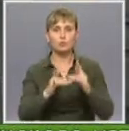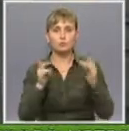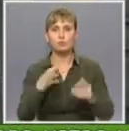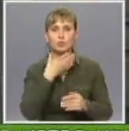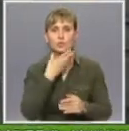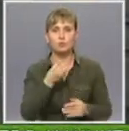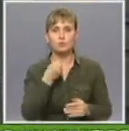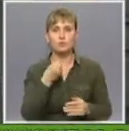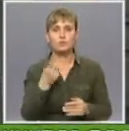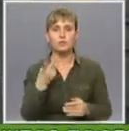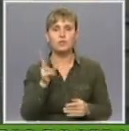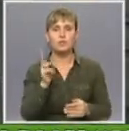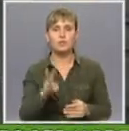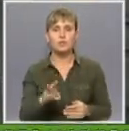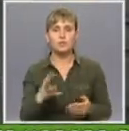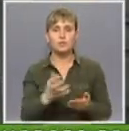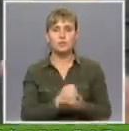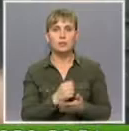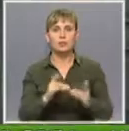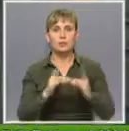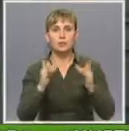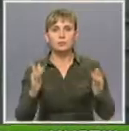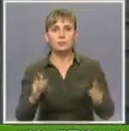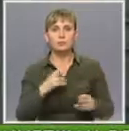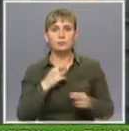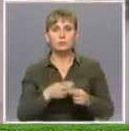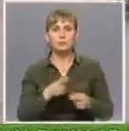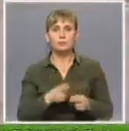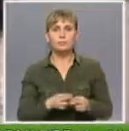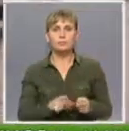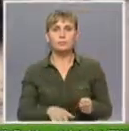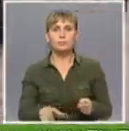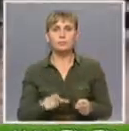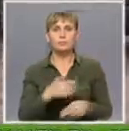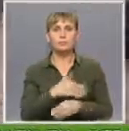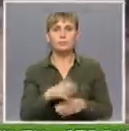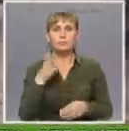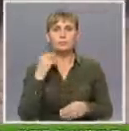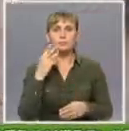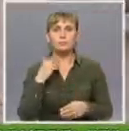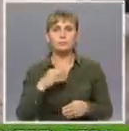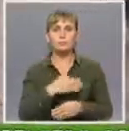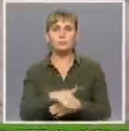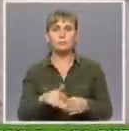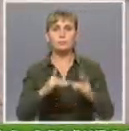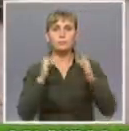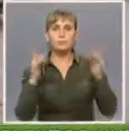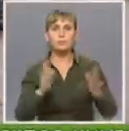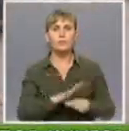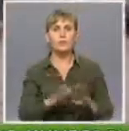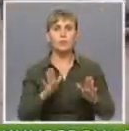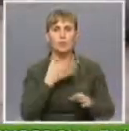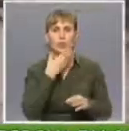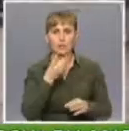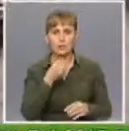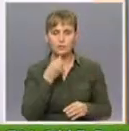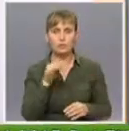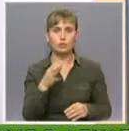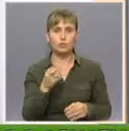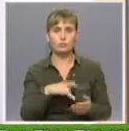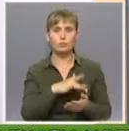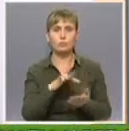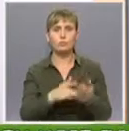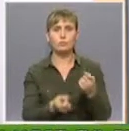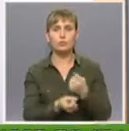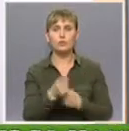красивая. 2 километра получается эстакада на железнодорожными путями. Улицы Алматы с новыми развязками станут не только красивее. Еще в